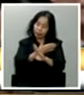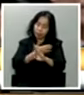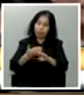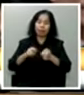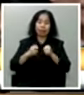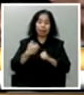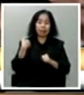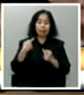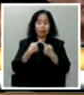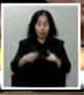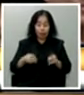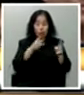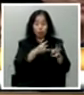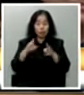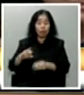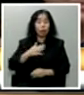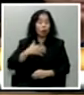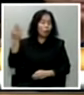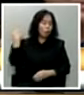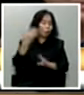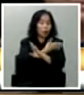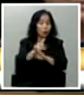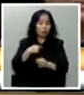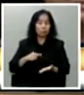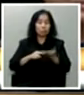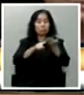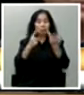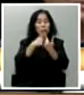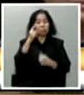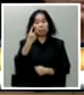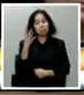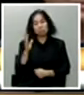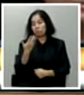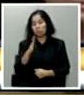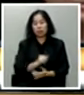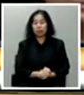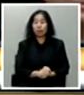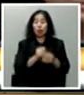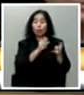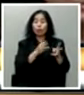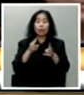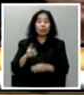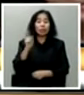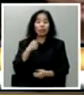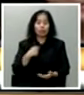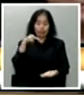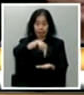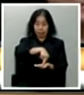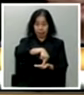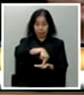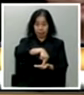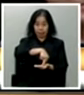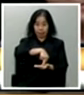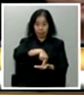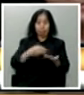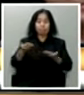แต่วิธีปฏิบัติของพวกเราก็คือไม่ได้เสนอนับใหม่แต่พวกเราใช้วิธีการยืนขึ้นแล้วก็ห